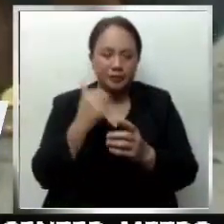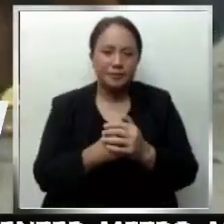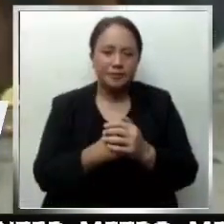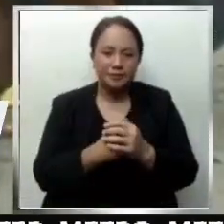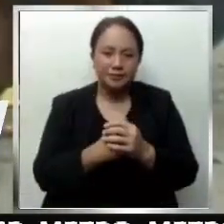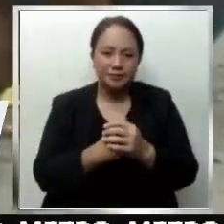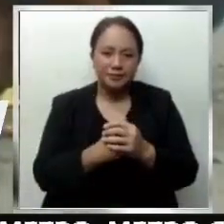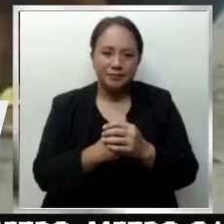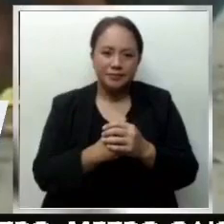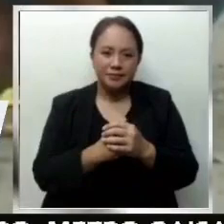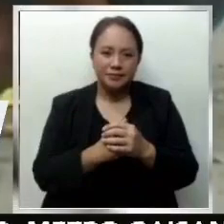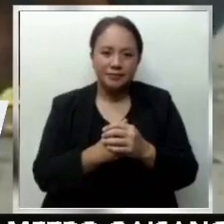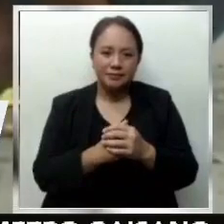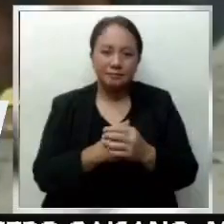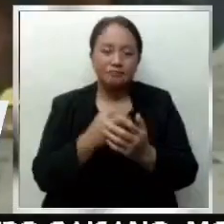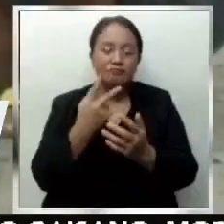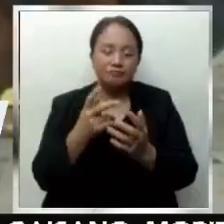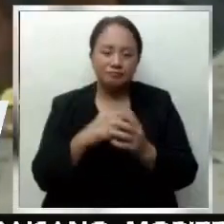Ayuda po.